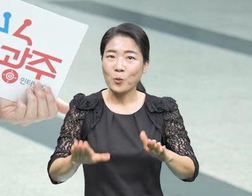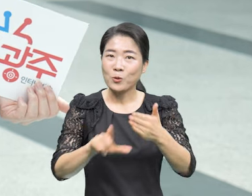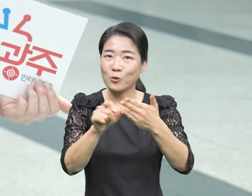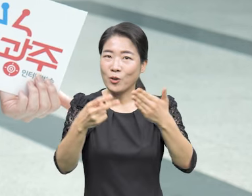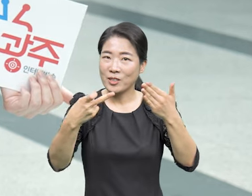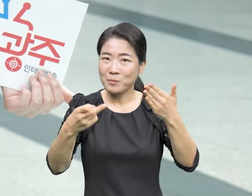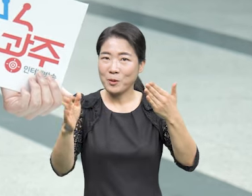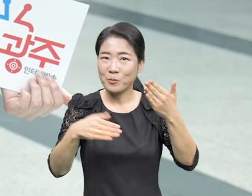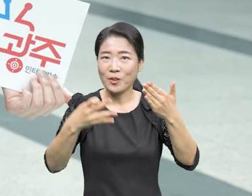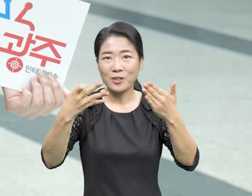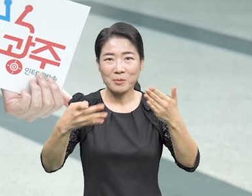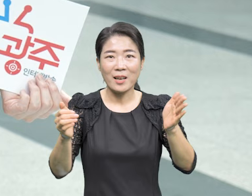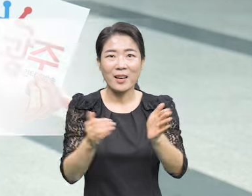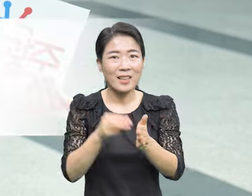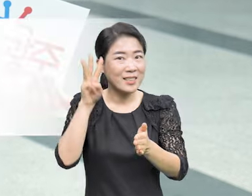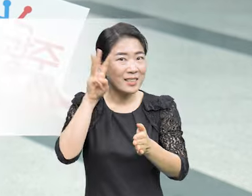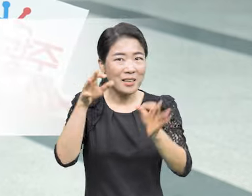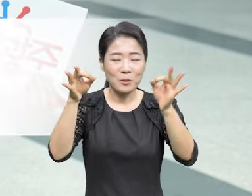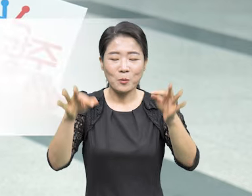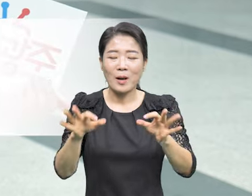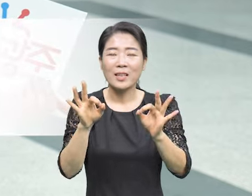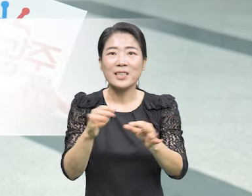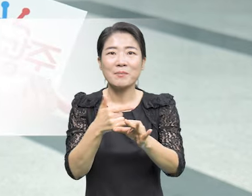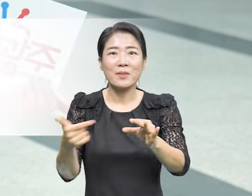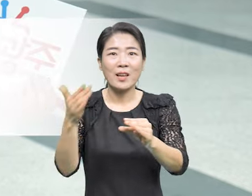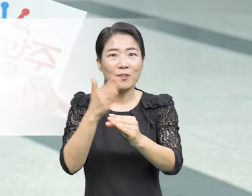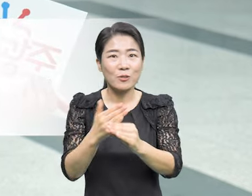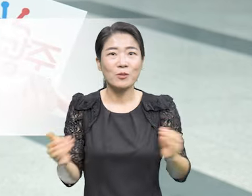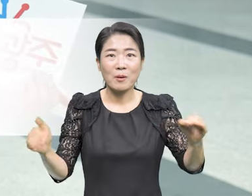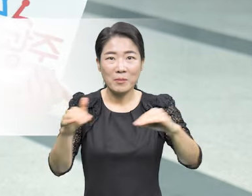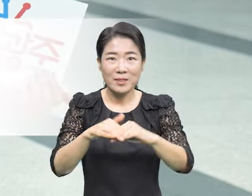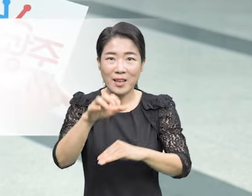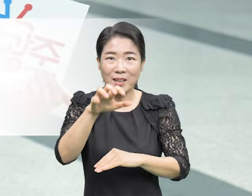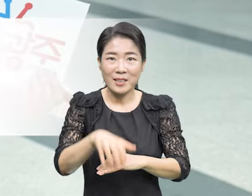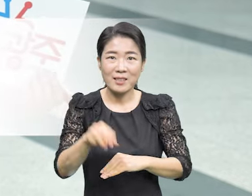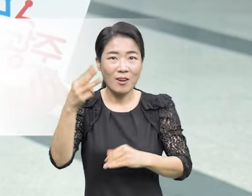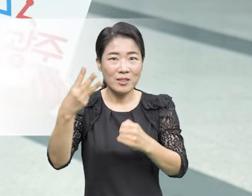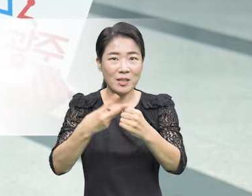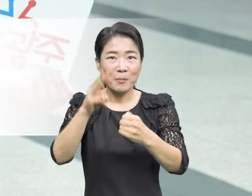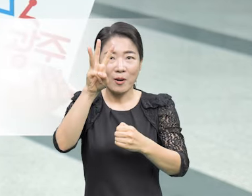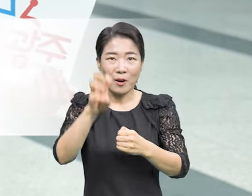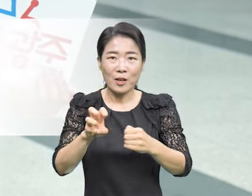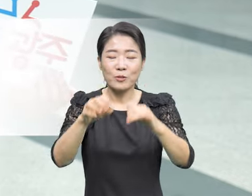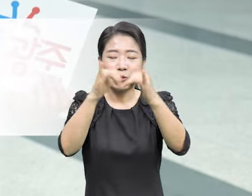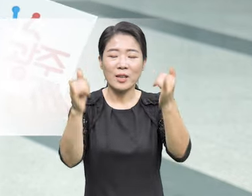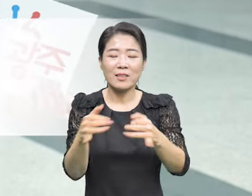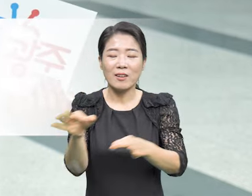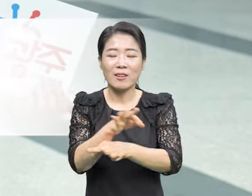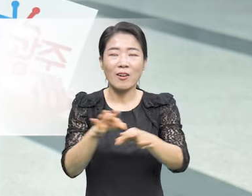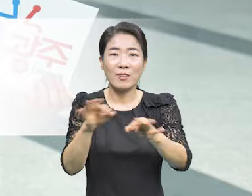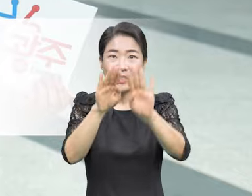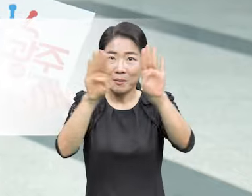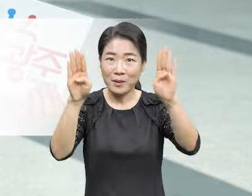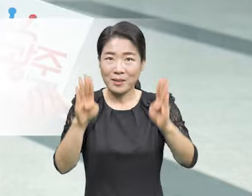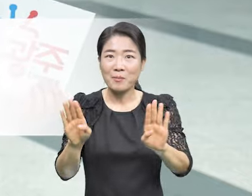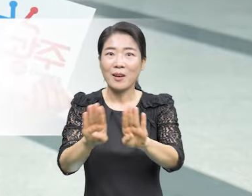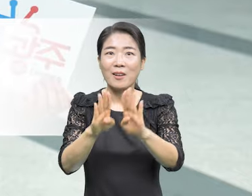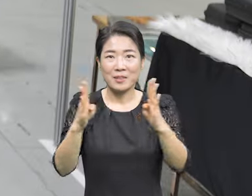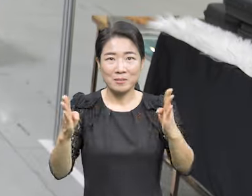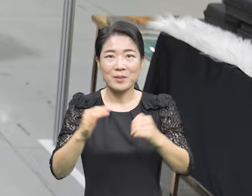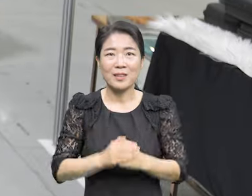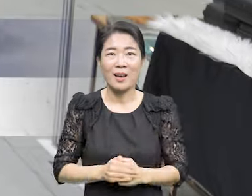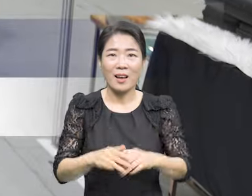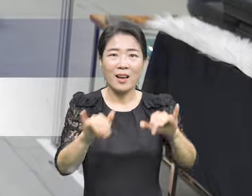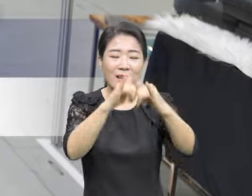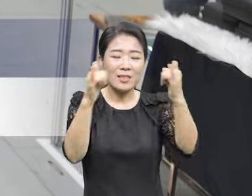오늘 12일부터 14일까지 4흘 간 김대중 컨벤션 센터에서 제 3회 광주 사회적 경제 박람회가 개최됩니다